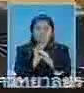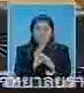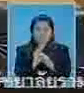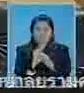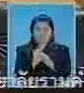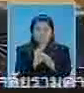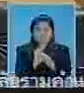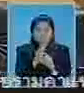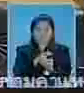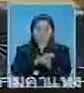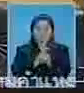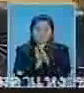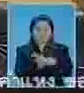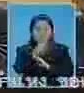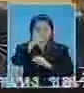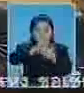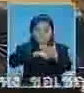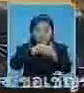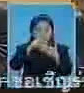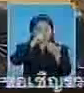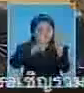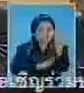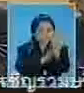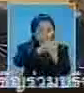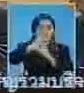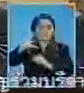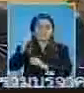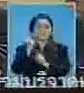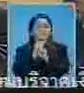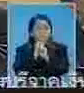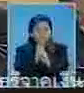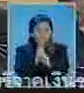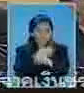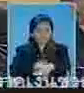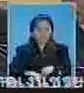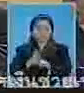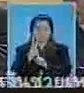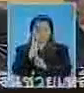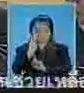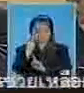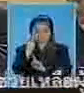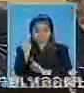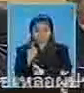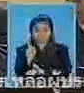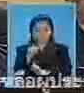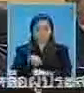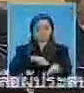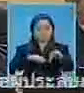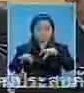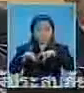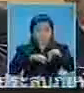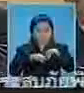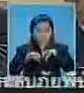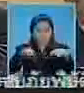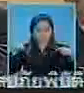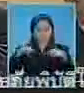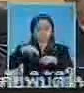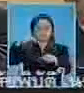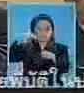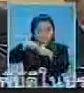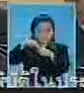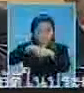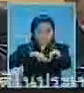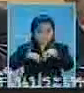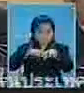ปรับยุทธศาสตร์ของประเทศเข้าสู่การเปลี่ยนแปลงของโลกเรื่องที่หกก็คือการบริหารราคาน้ำมัน